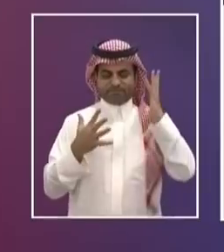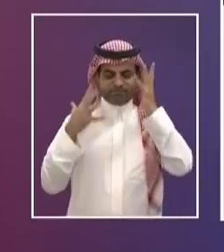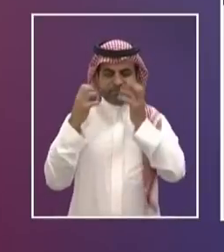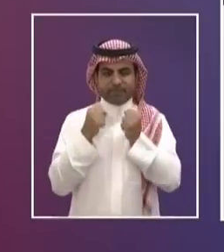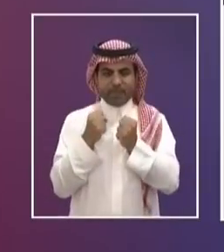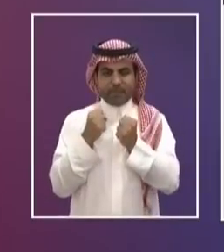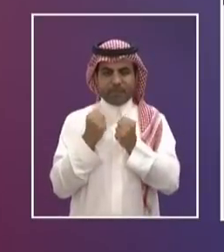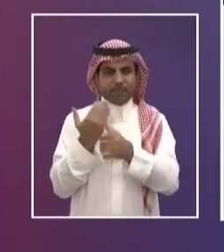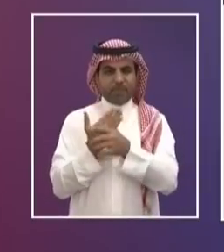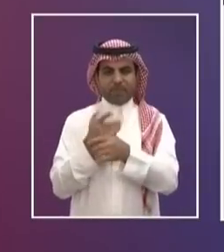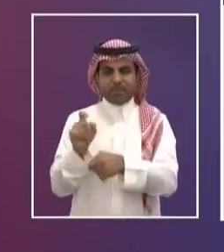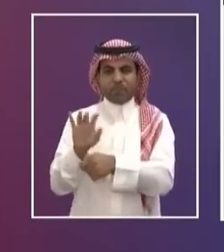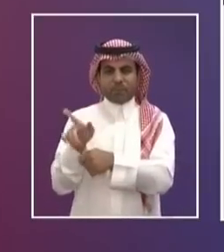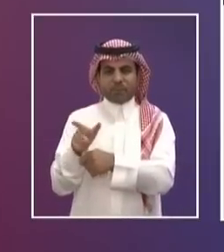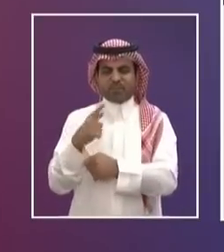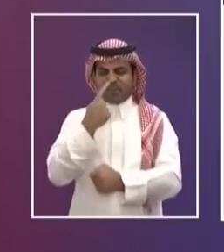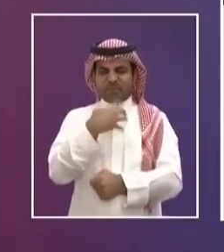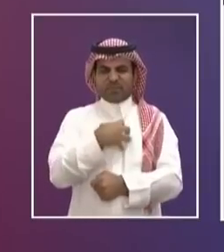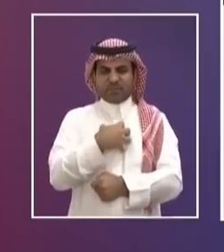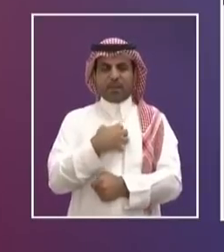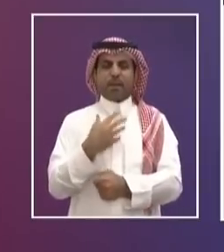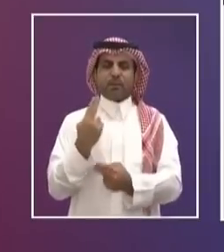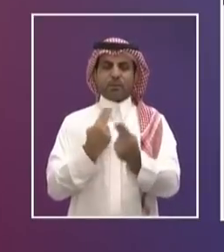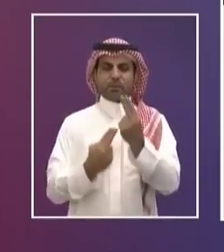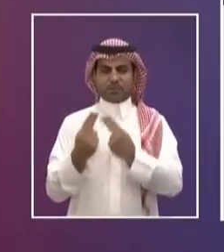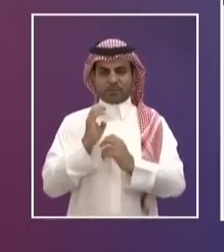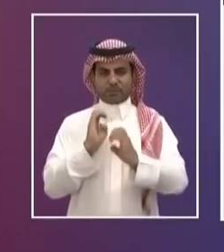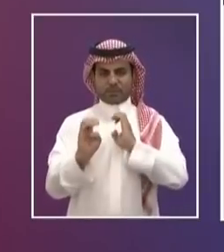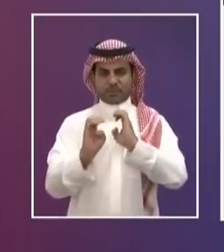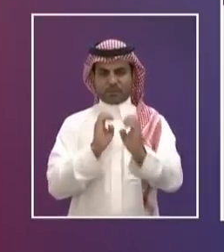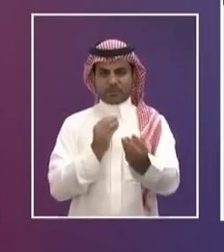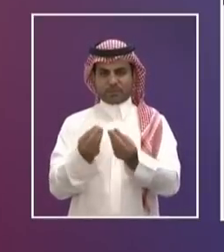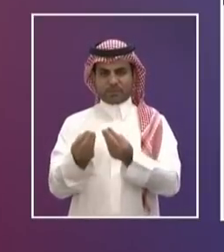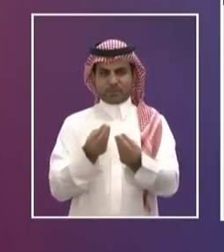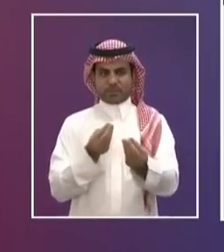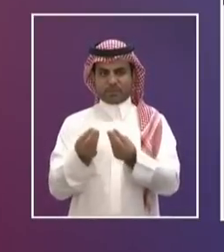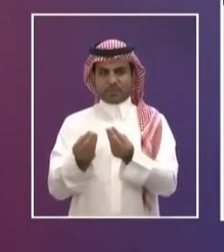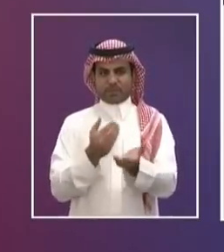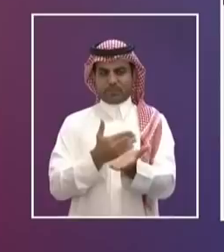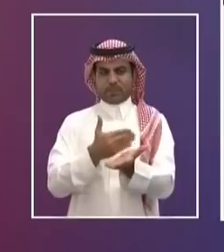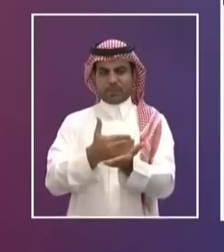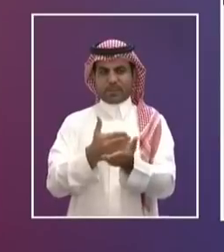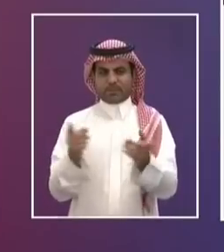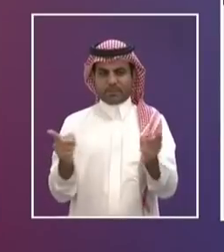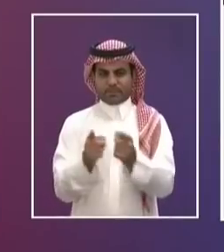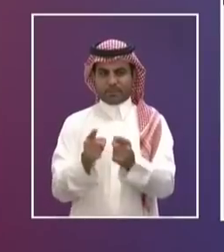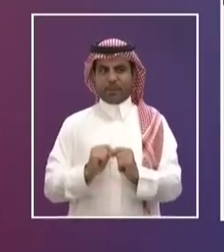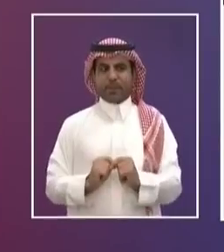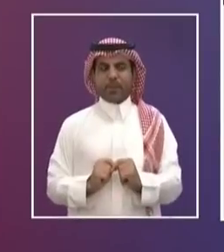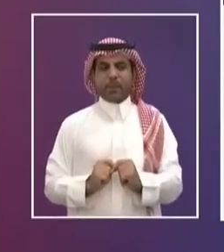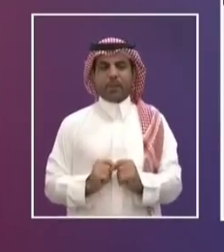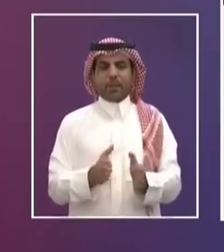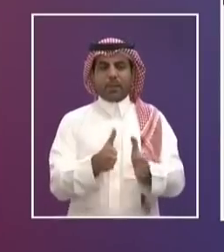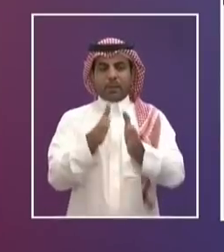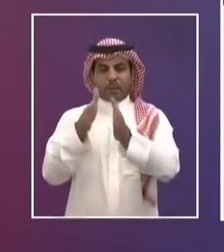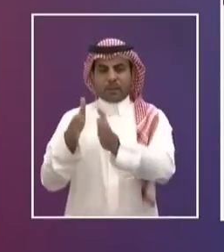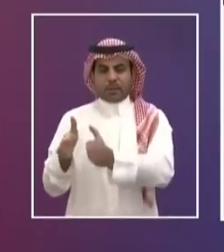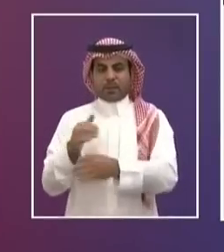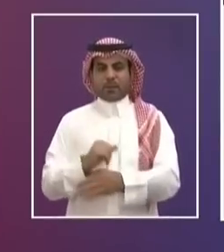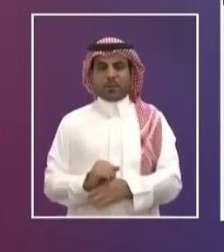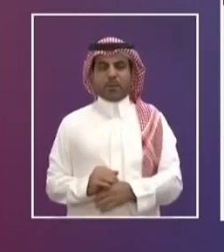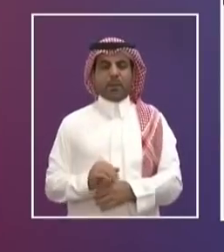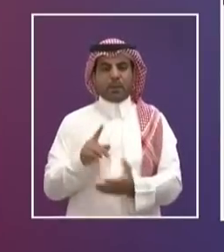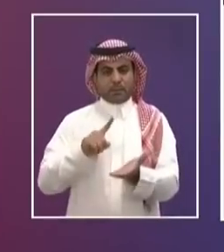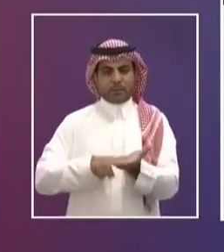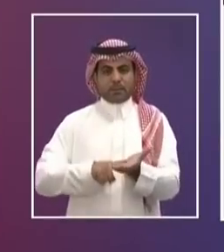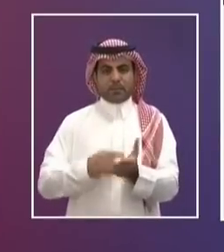النفسية، وكثيرا من الأسئلة التي سوف نحاول مناقشتها بقدر المستطاع. بالنسبة